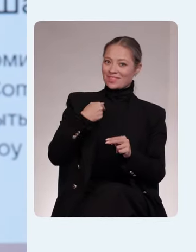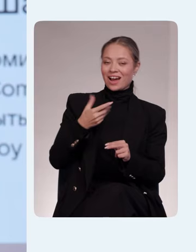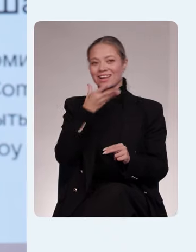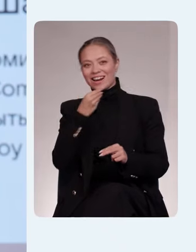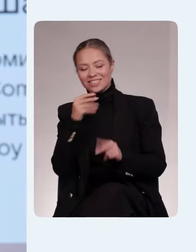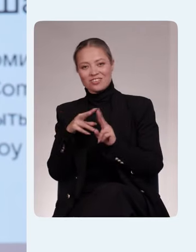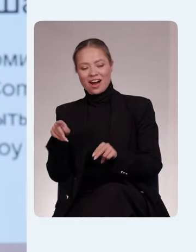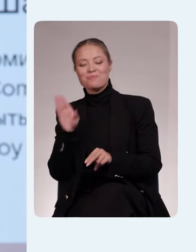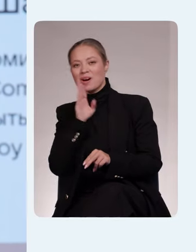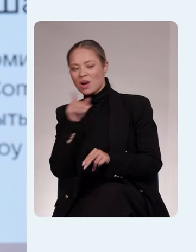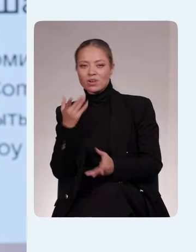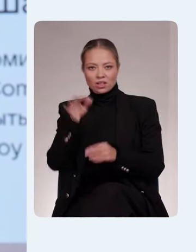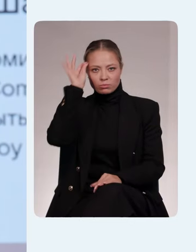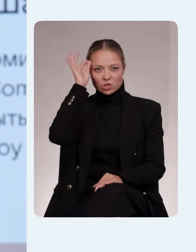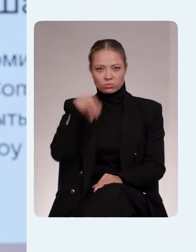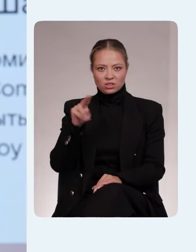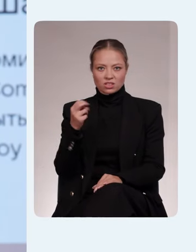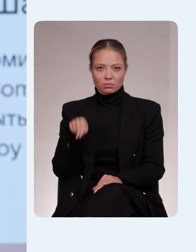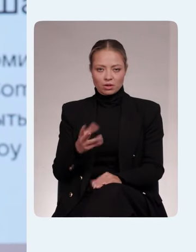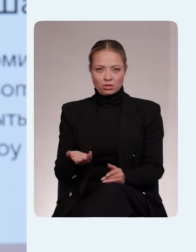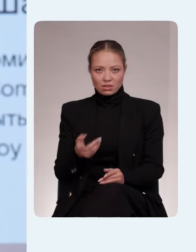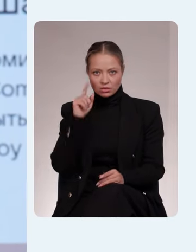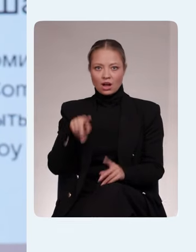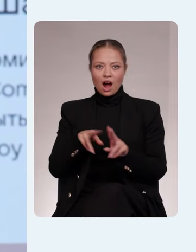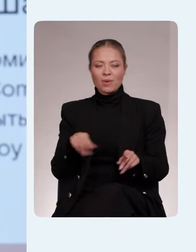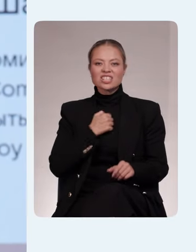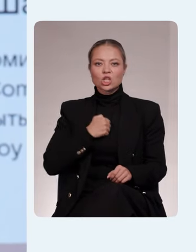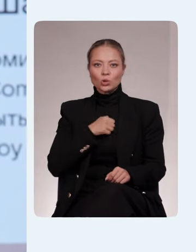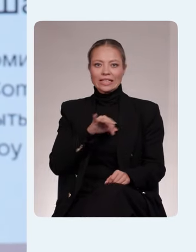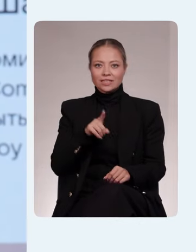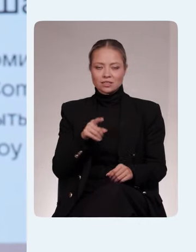ДЦПшник. Какой-то злодей для Бэтмена, да?